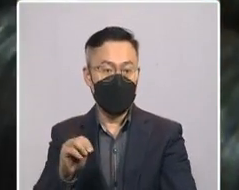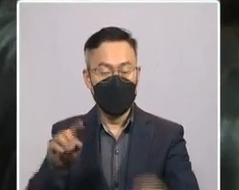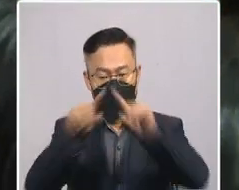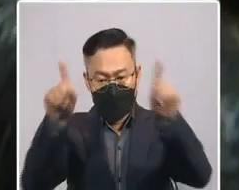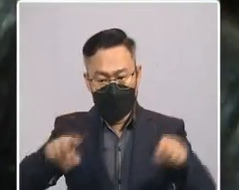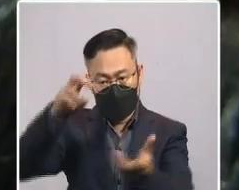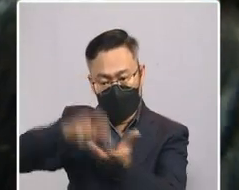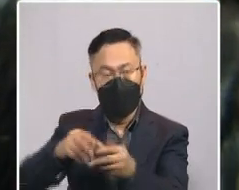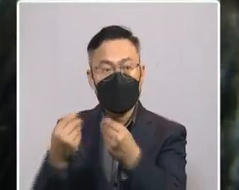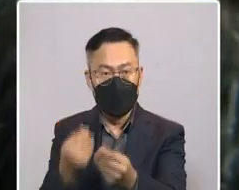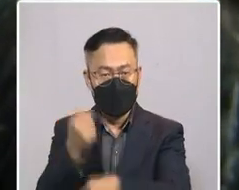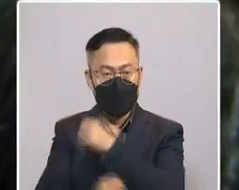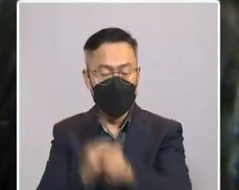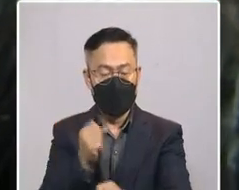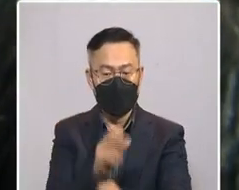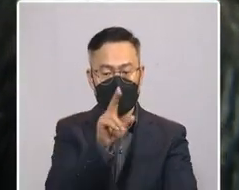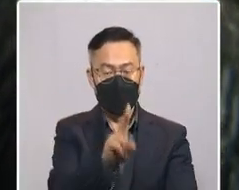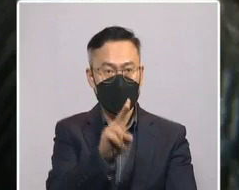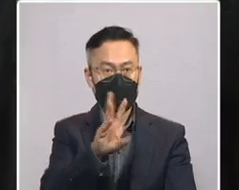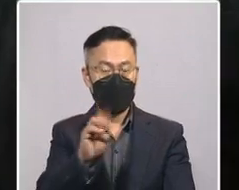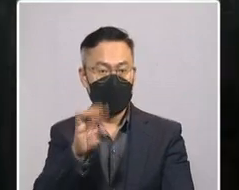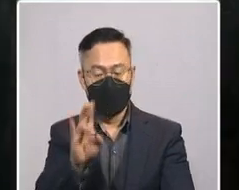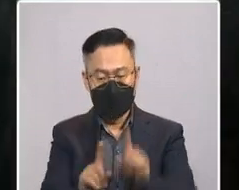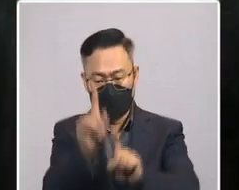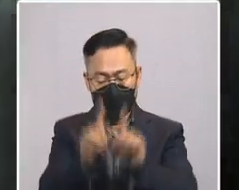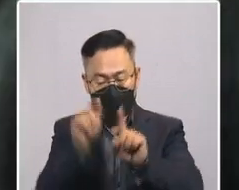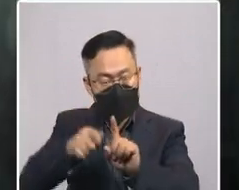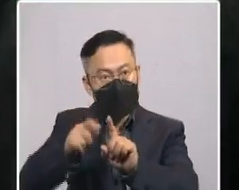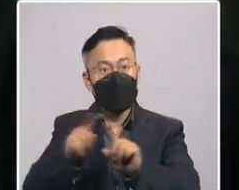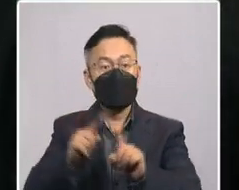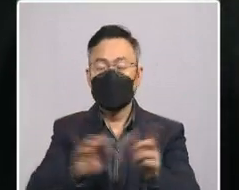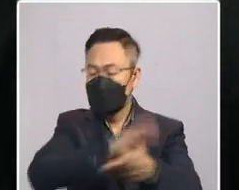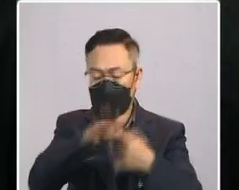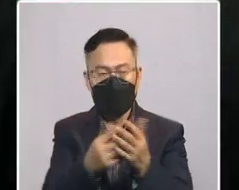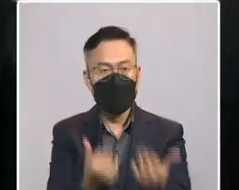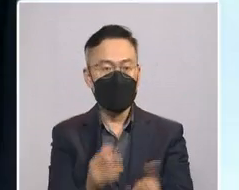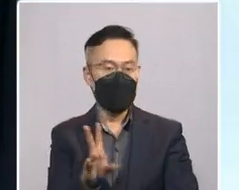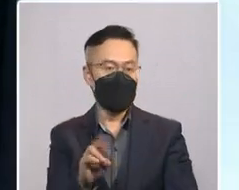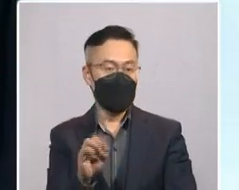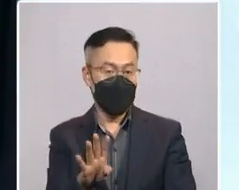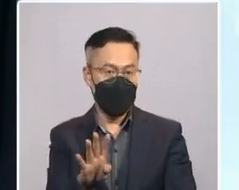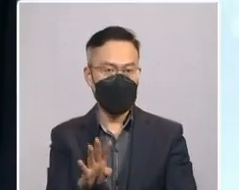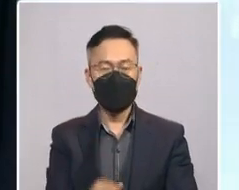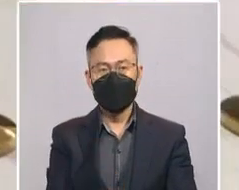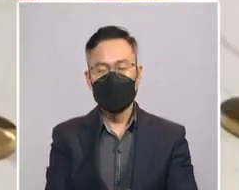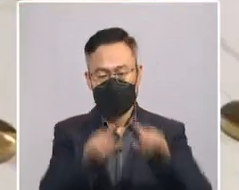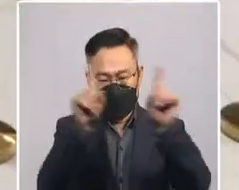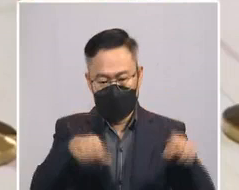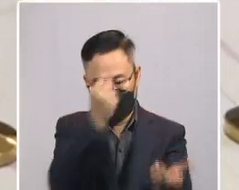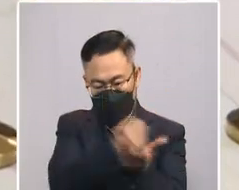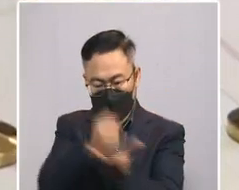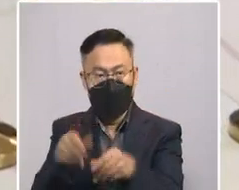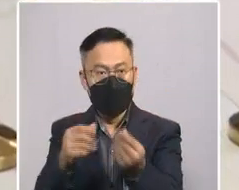งปี67ค่ะจำนวนคลื่นความถี่ที่ประมูล74คลื่นมีผู้ยื่นประมูล71คลื่นจาก30นิติบุคคล